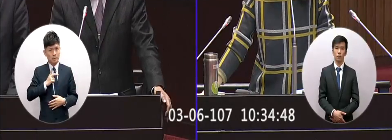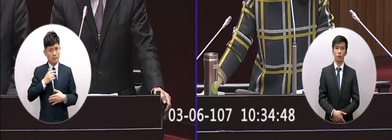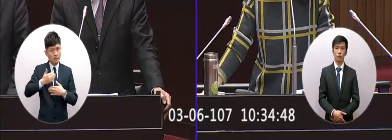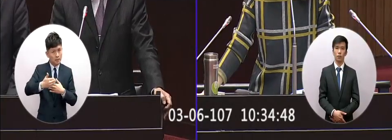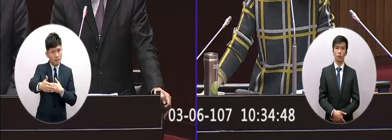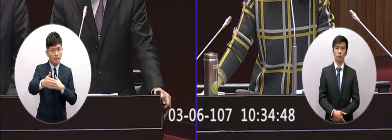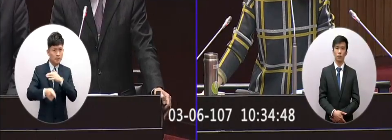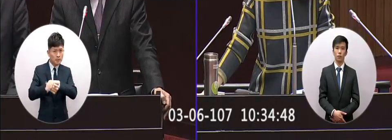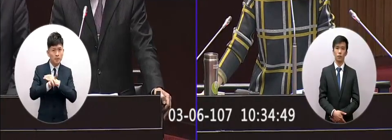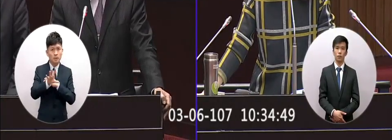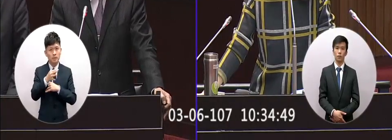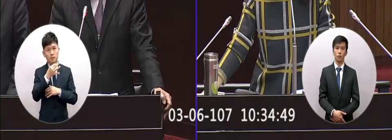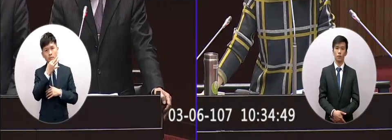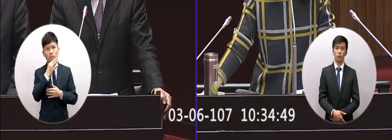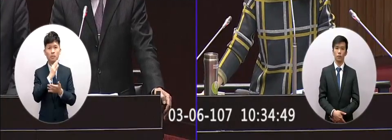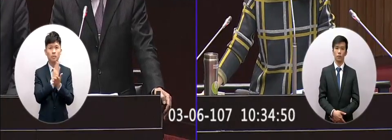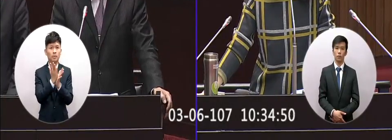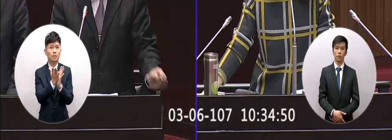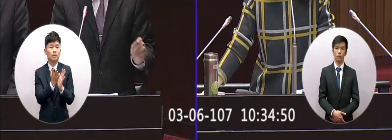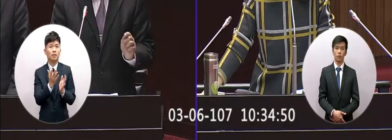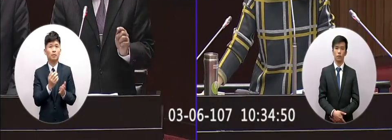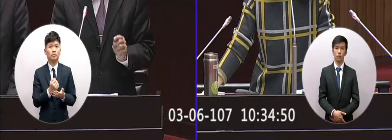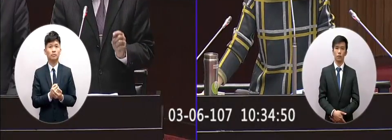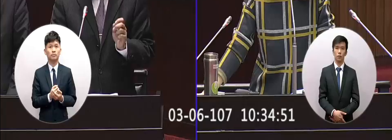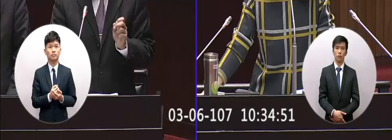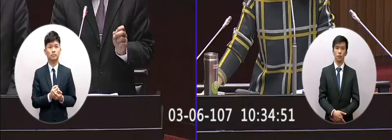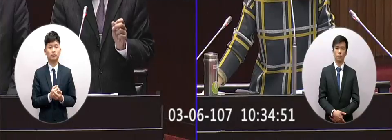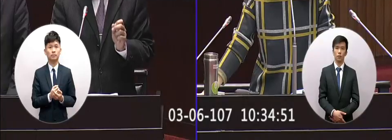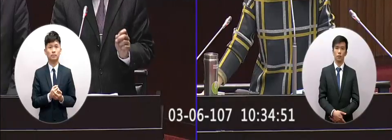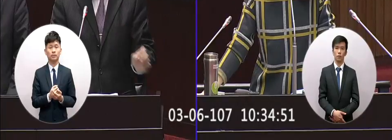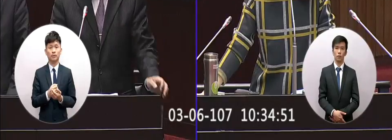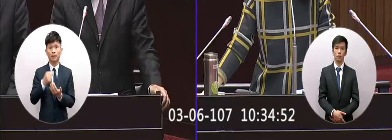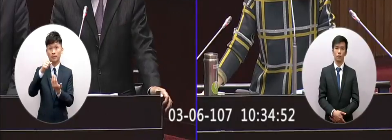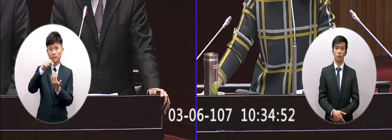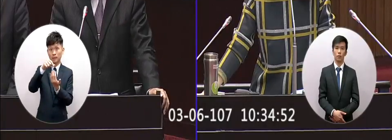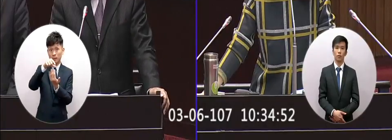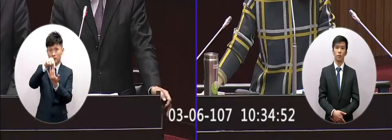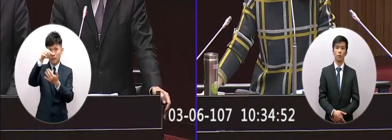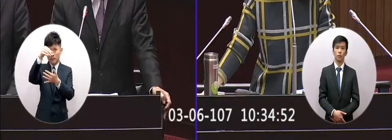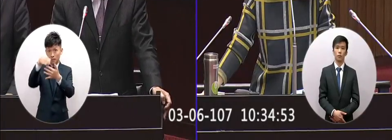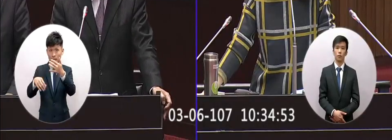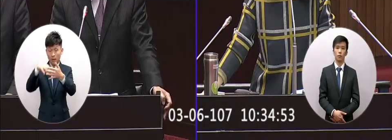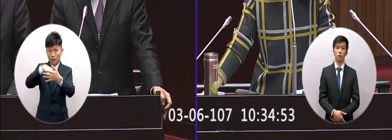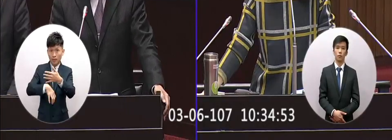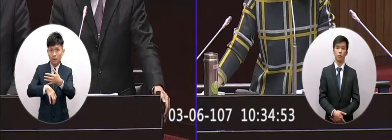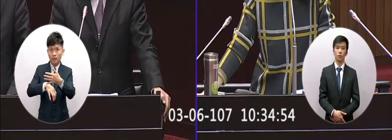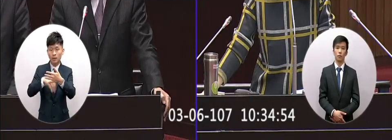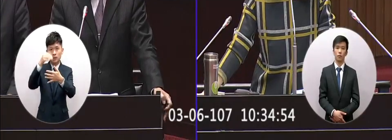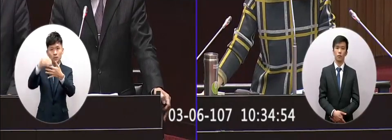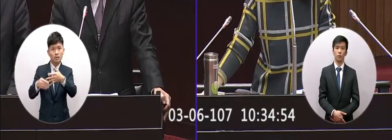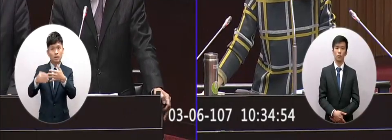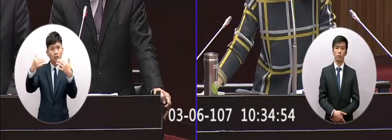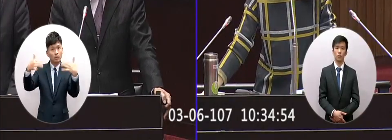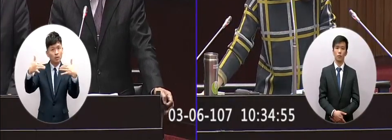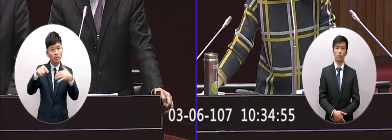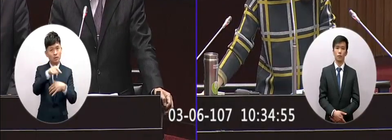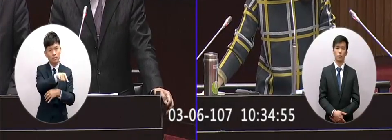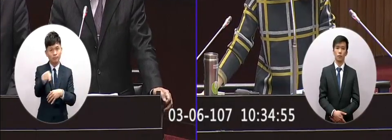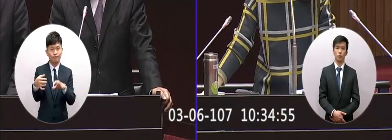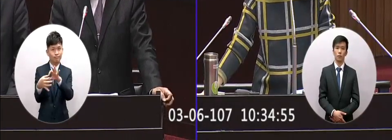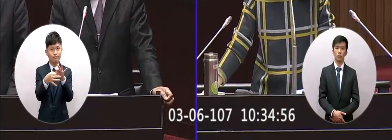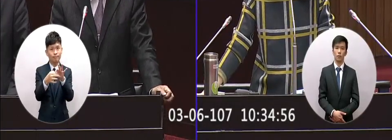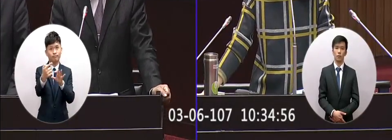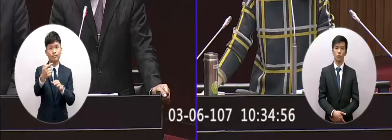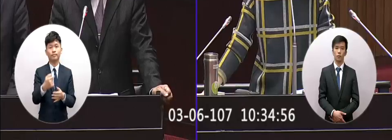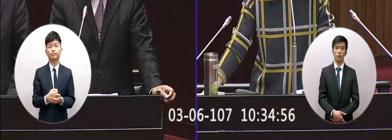些确实是跟这个遴选当中非常重要的资格这个问题啊是比较密切关系